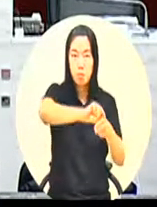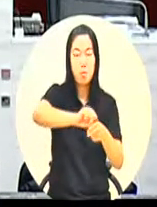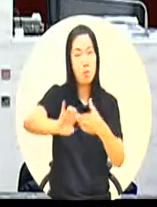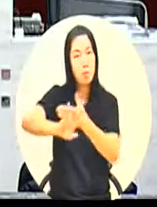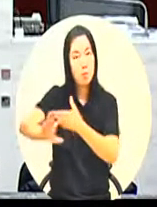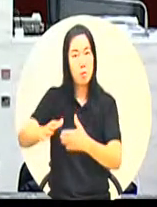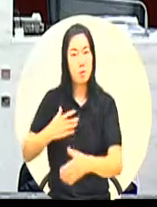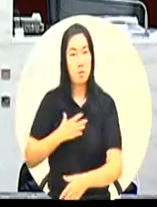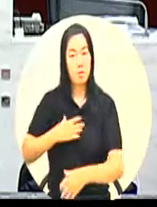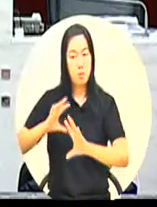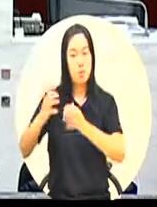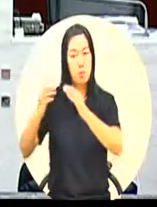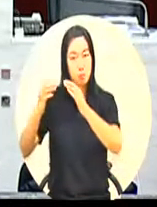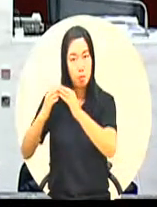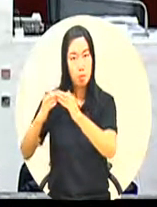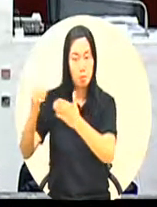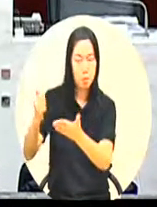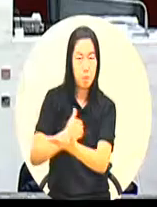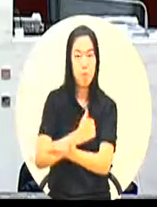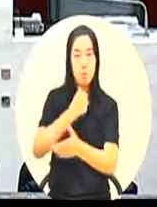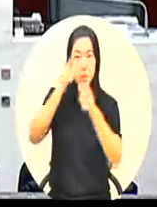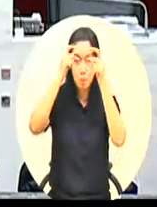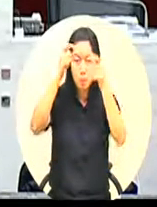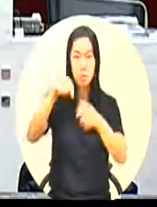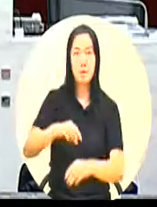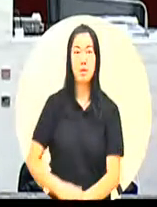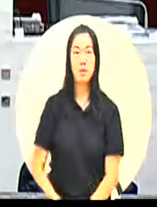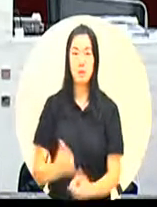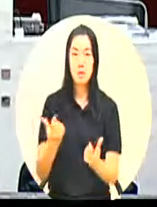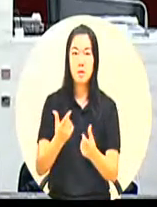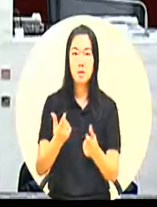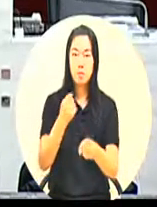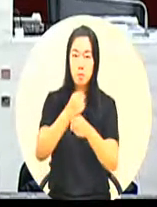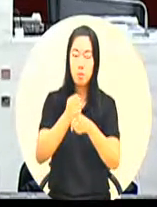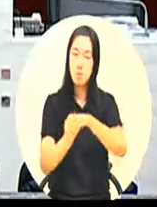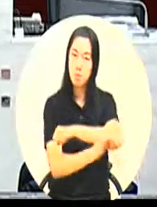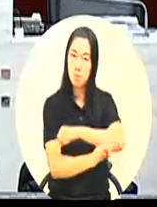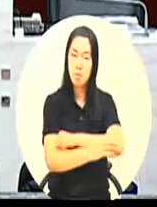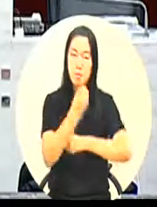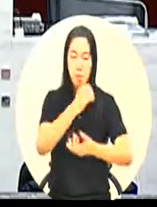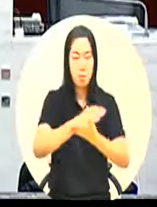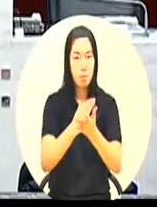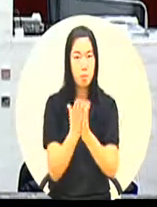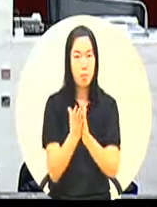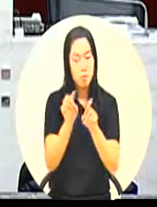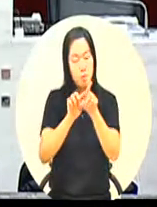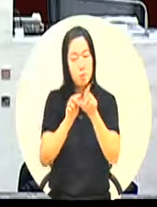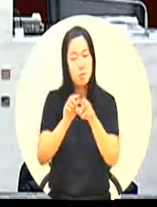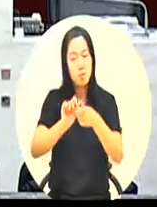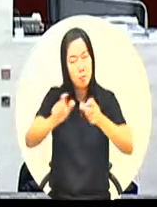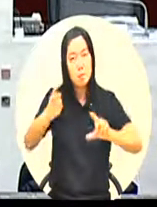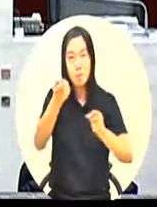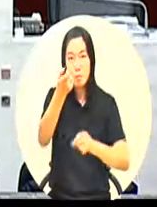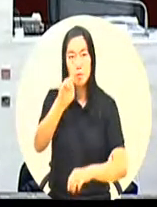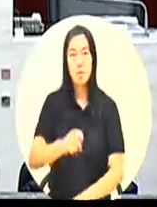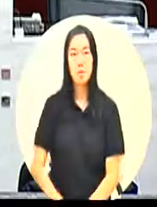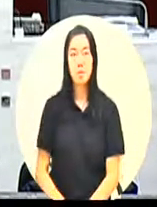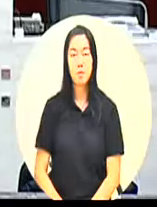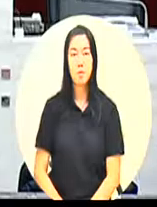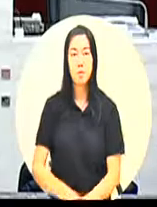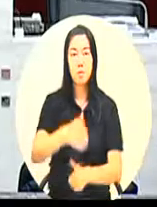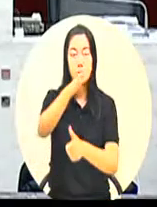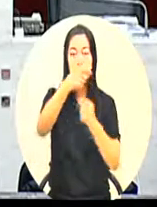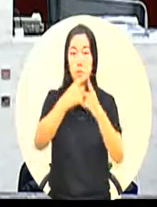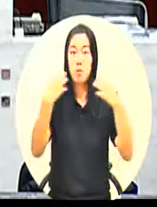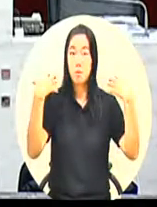不安全地区食品，简称什么黑心食品之类的，所以略有不同。两个总召愿不愿意休